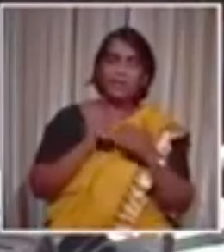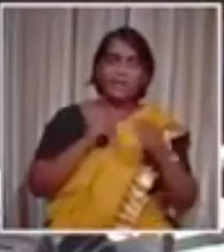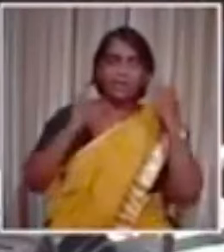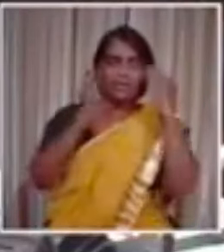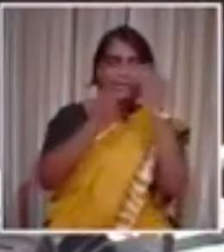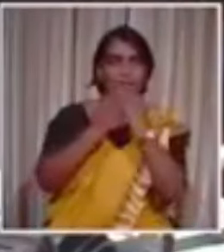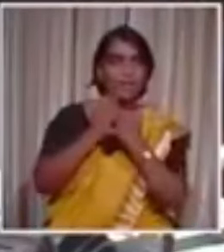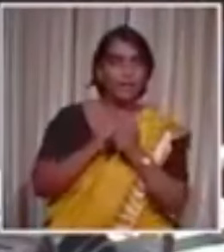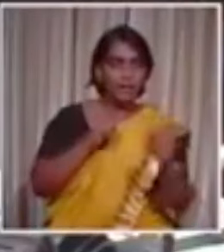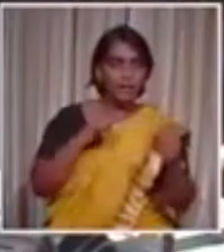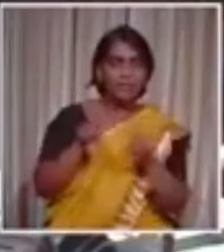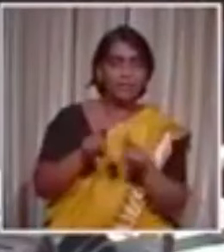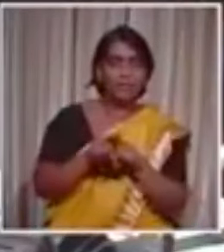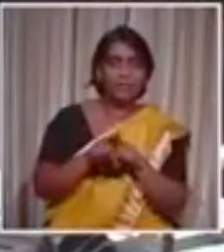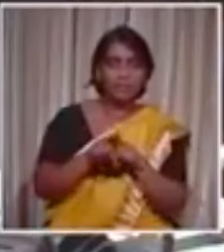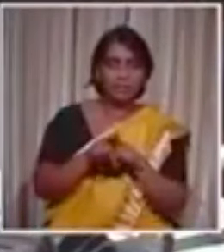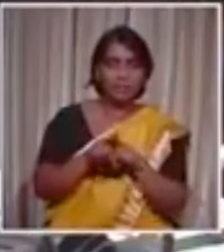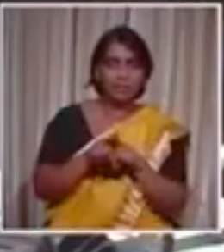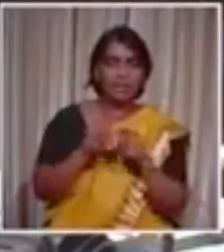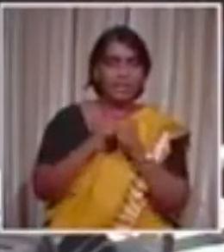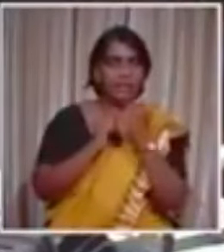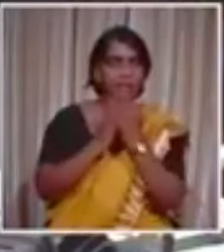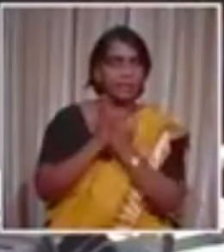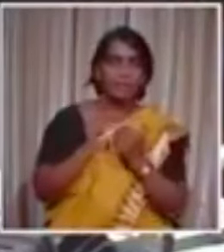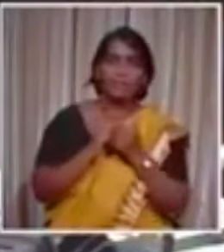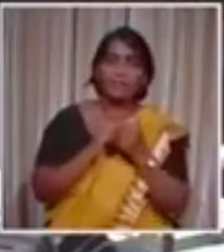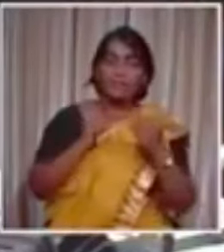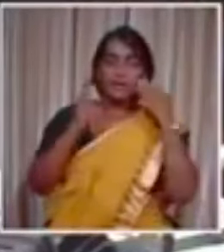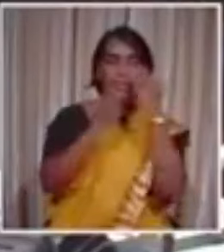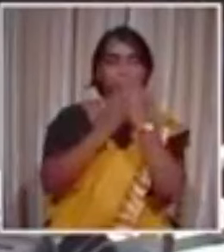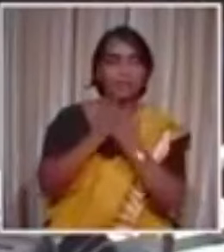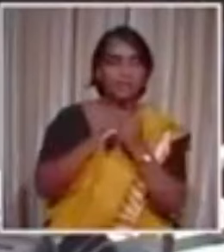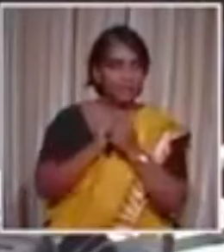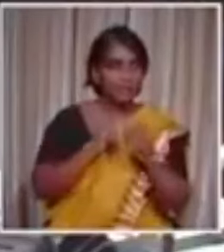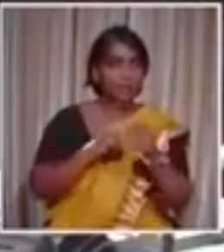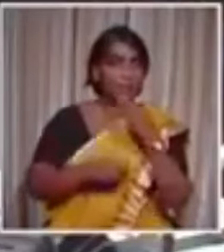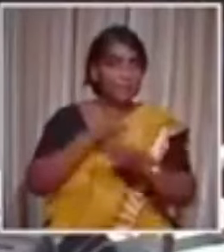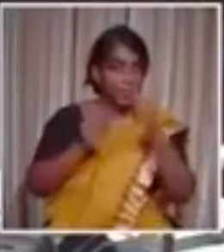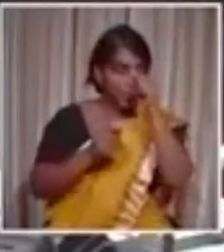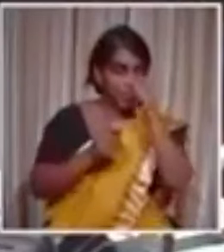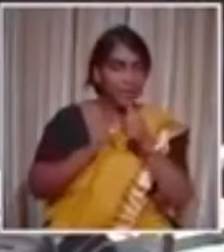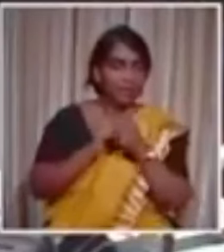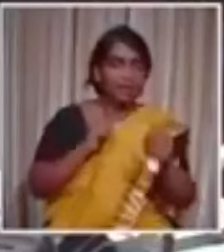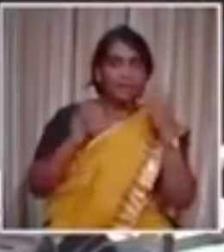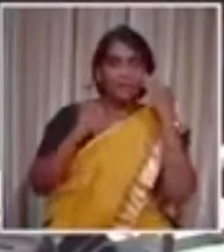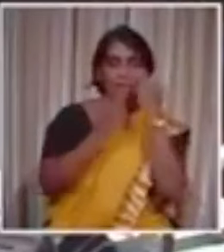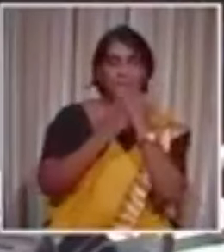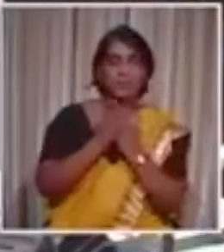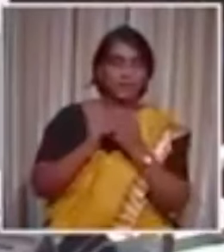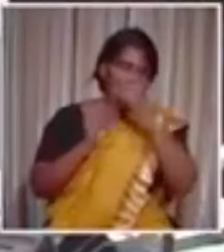kira kanat saling kira ma rata visala via pertiwalat virudduna, hebei wanja naivalat virudduni ne kira. Itu ma kira